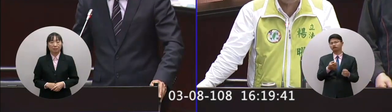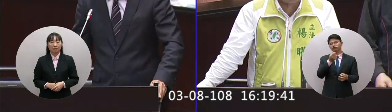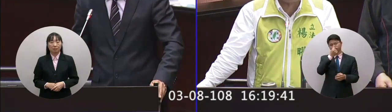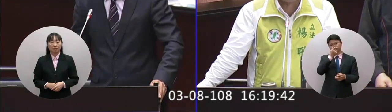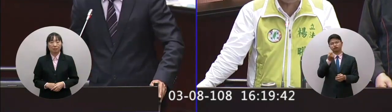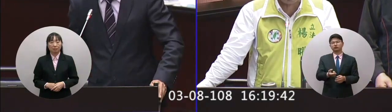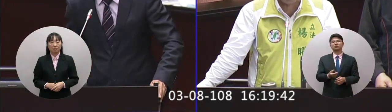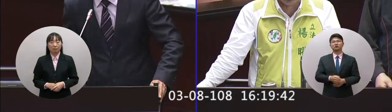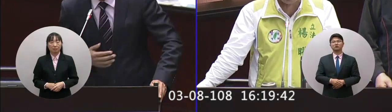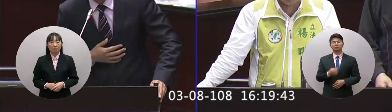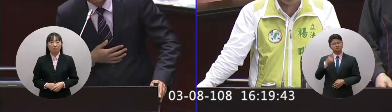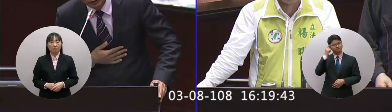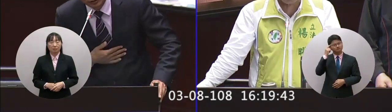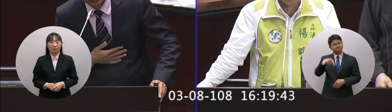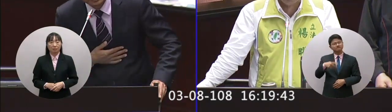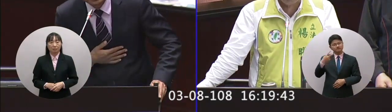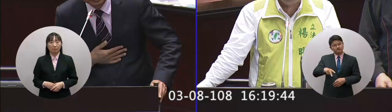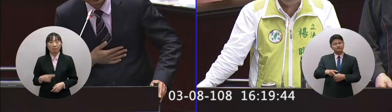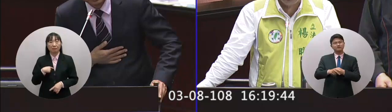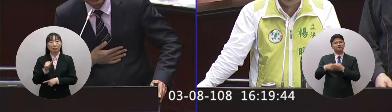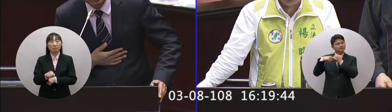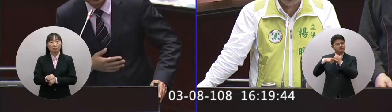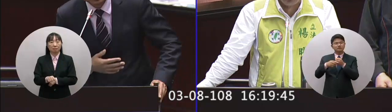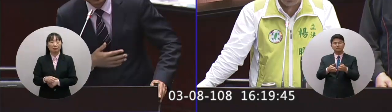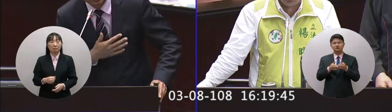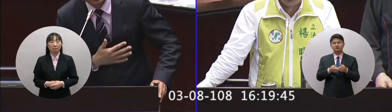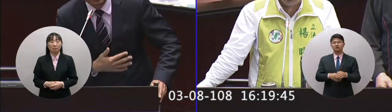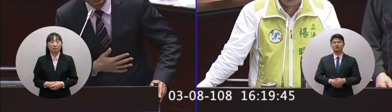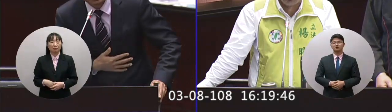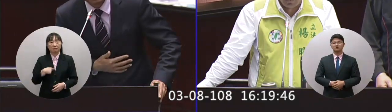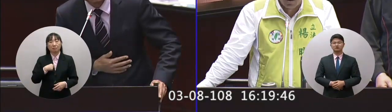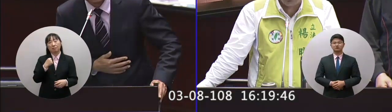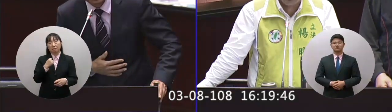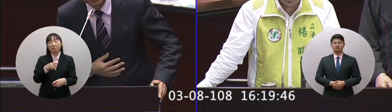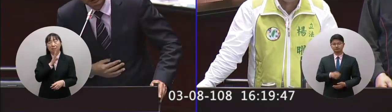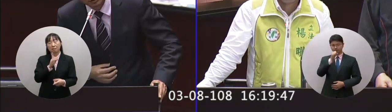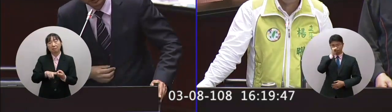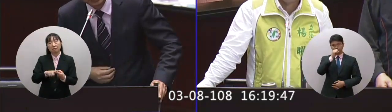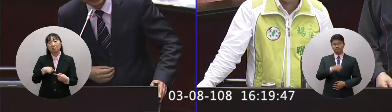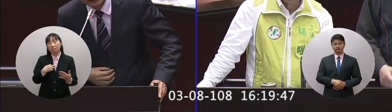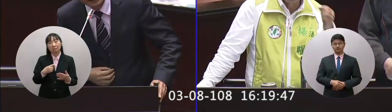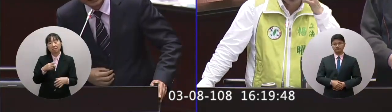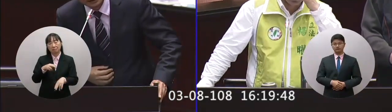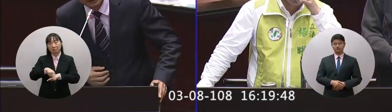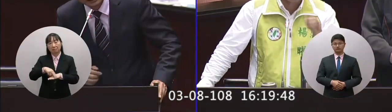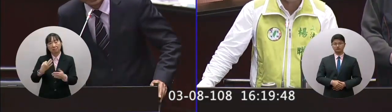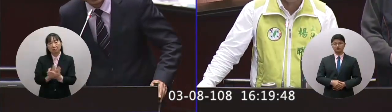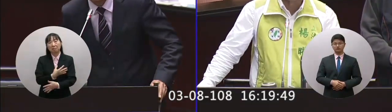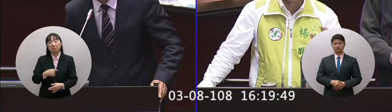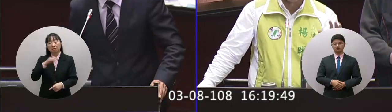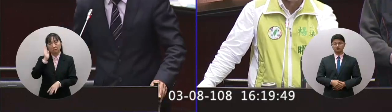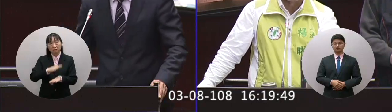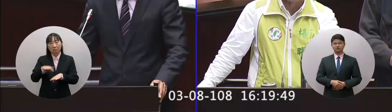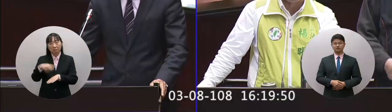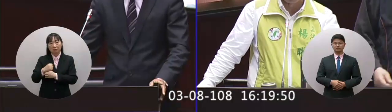少。这个应该要想办法。 我也同意，这个就是我们没有做得不够好的部分。这个我们后续会再来加强。